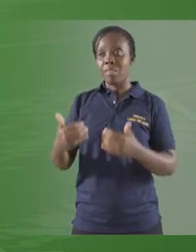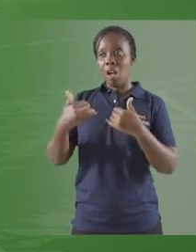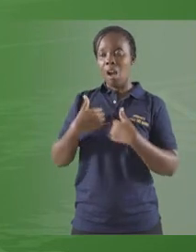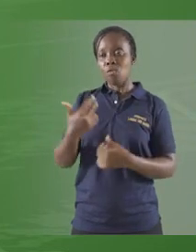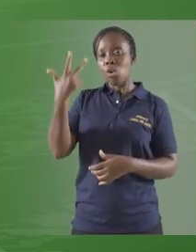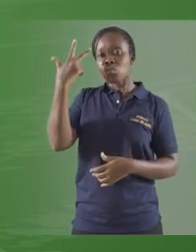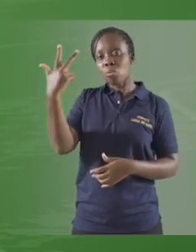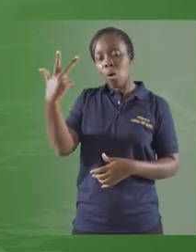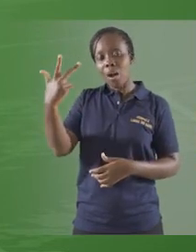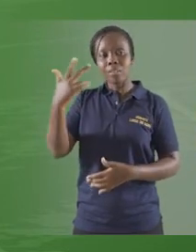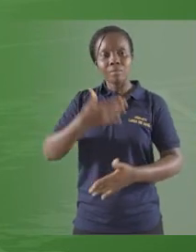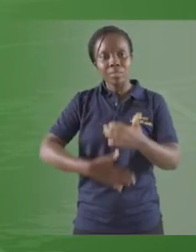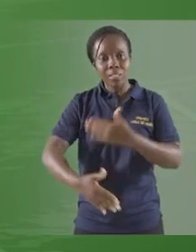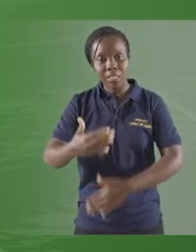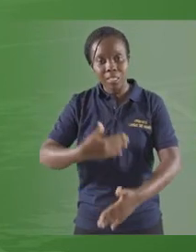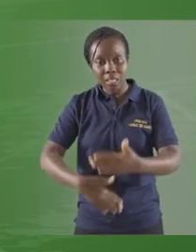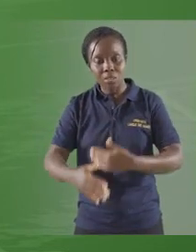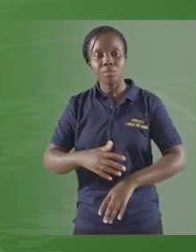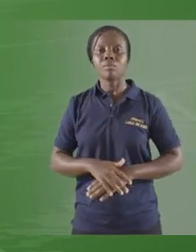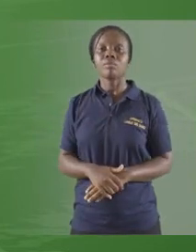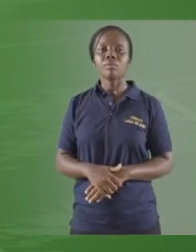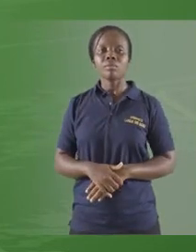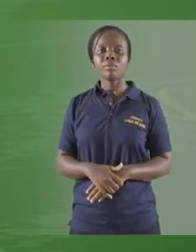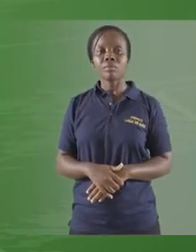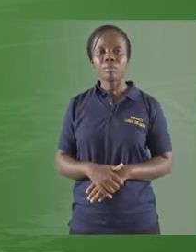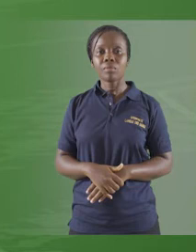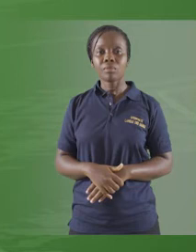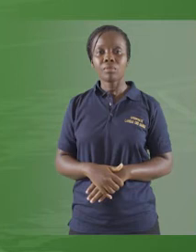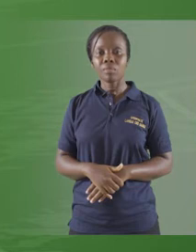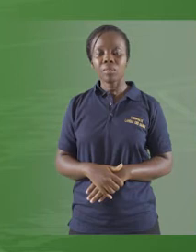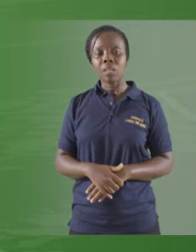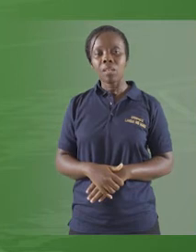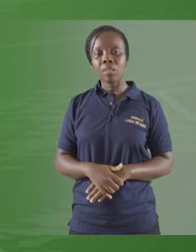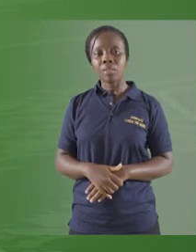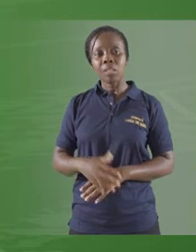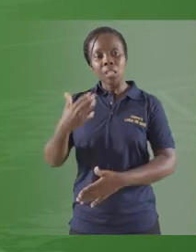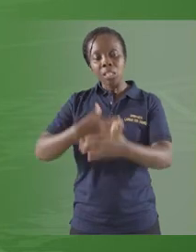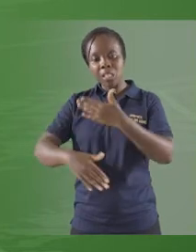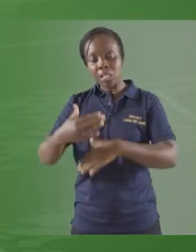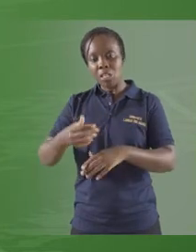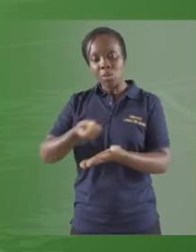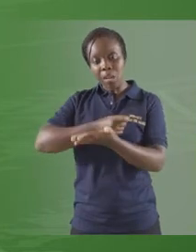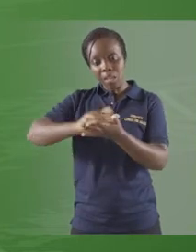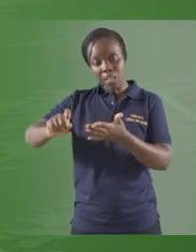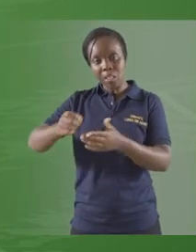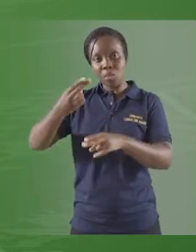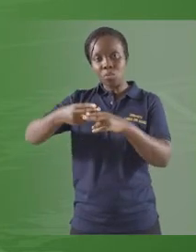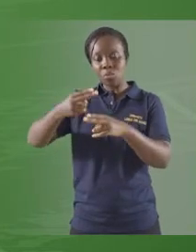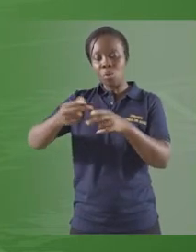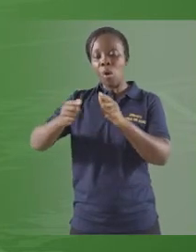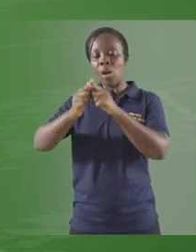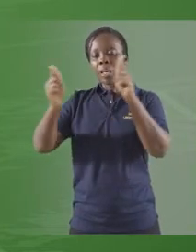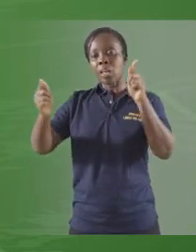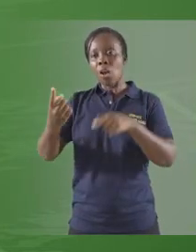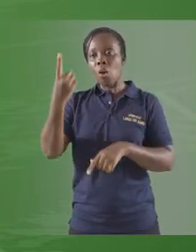générations. Il faut dire que les générations sont notées grand 1, grand 2